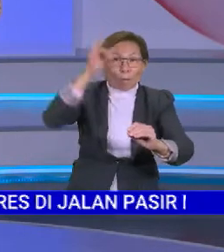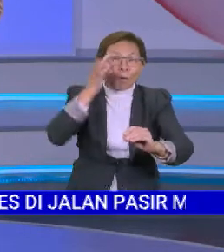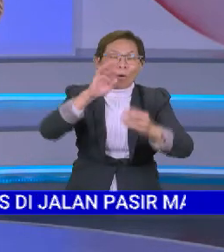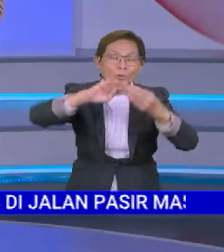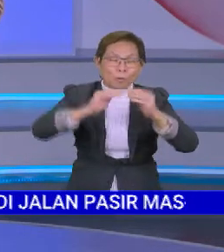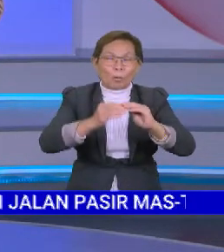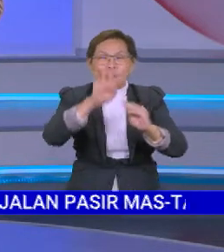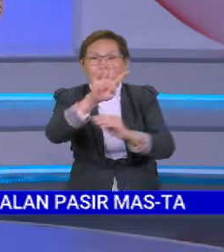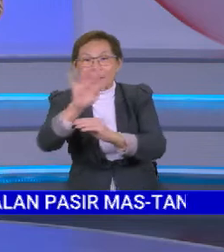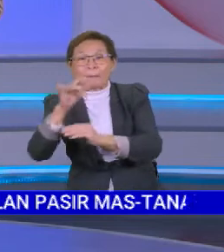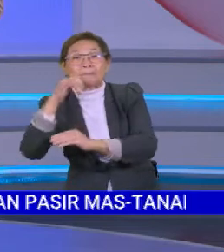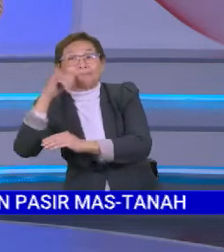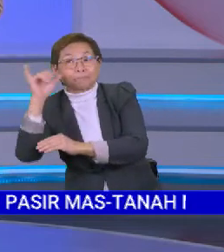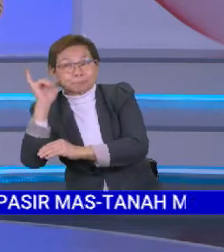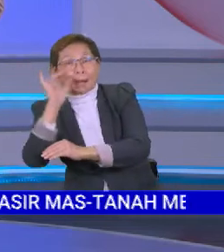ke-40